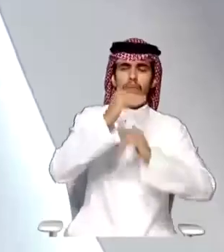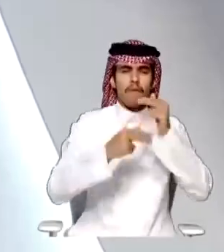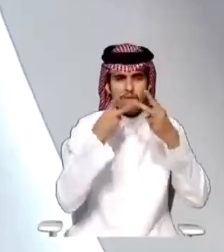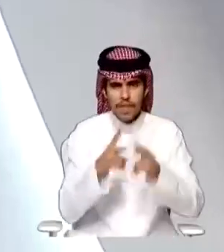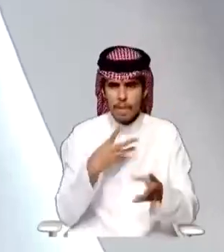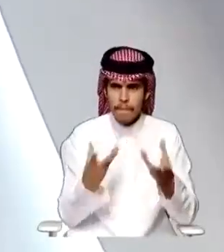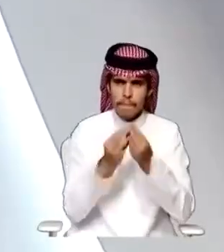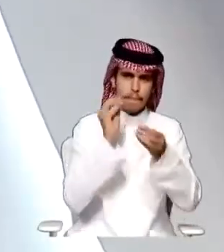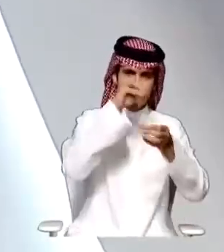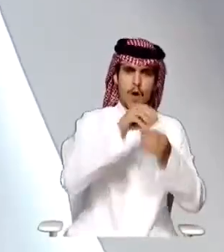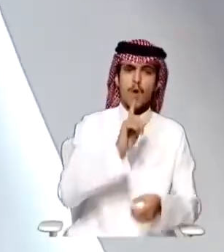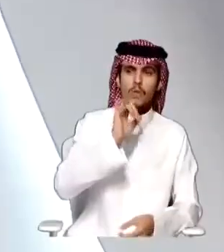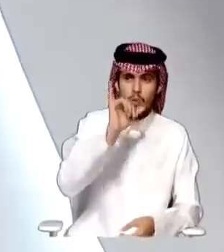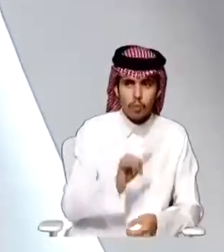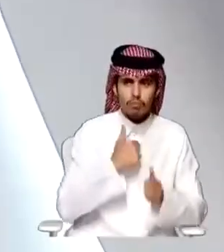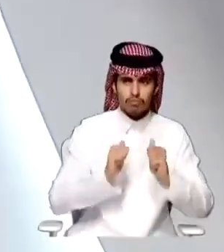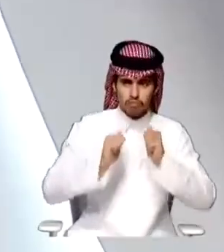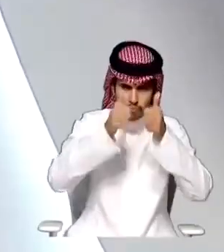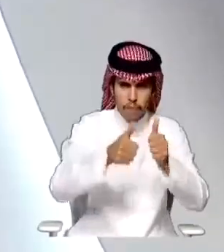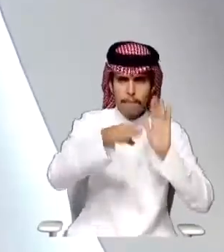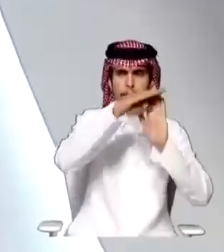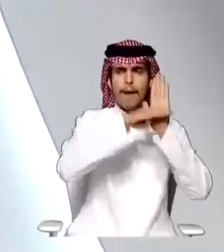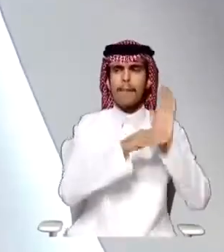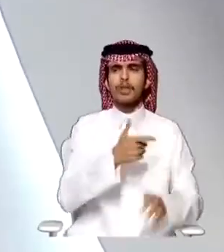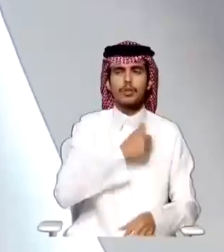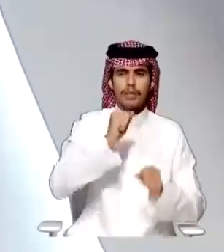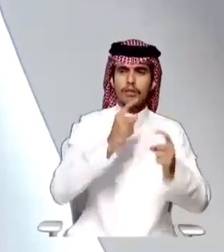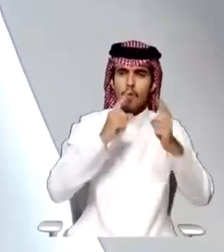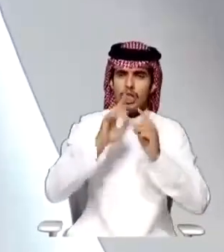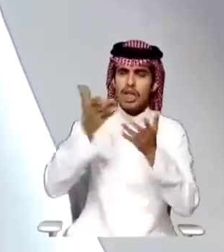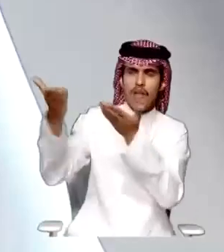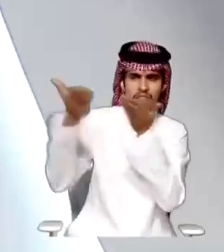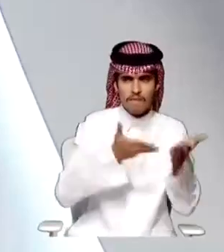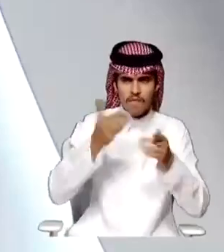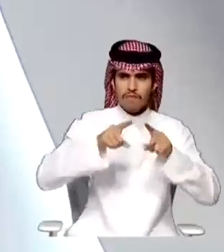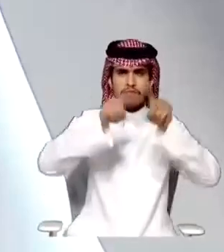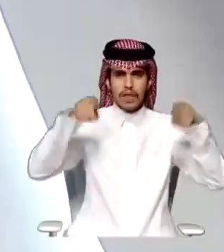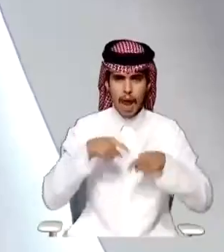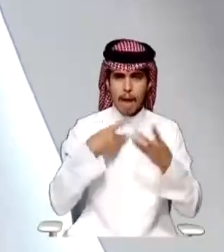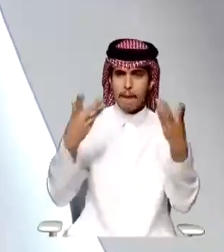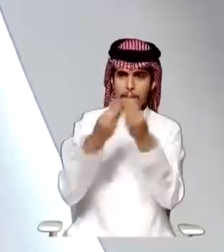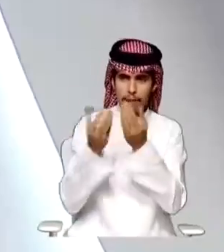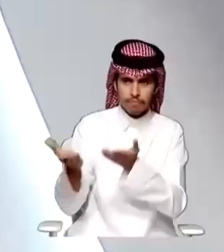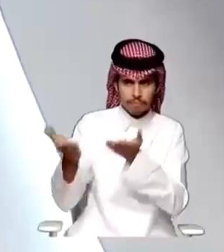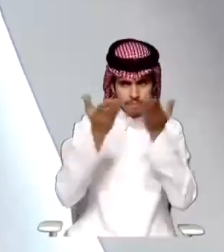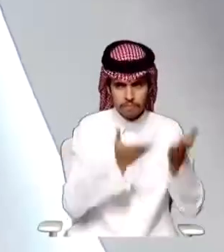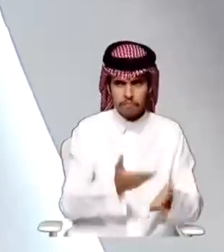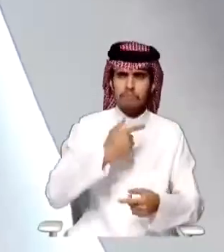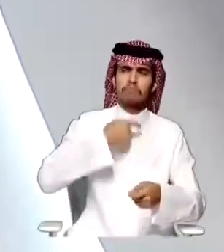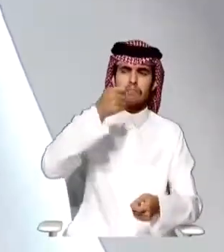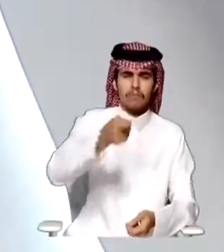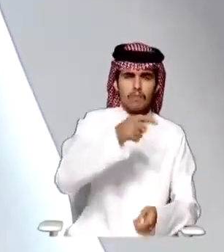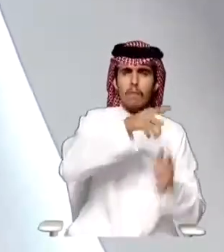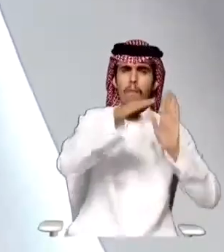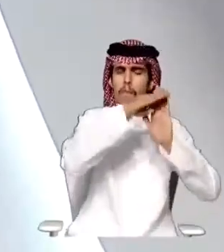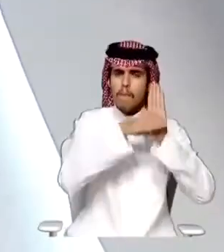كنت احبه هناك في قناه اسمها قناه الصم الثقافيه كانت عبر اليوتيوب قدمت البرامج هذه